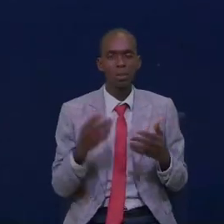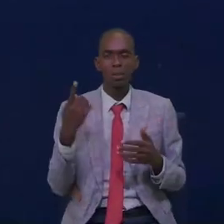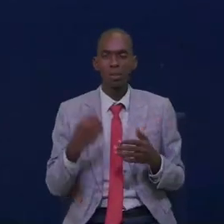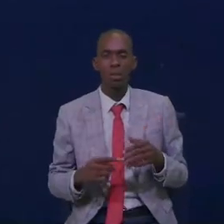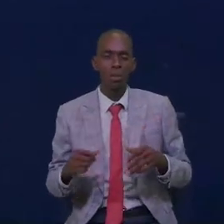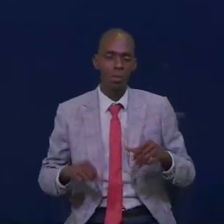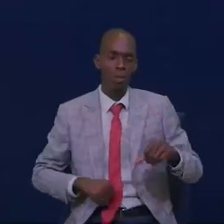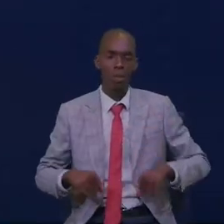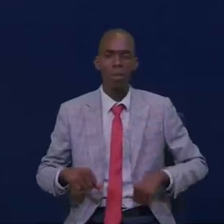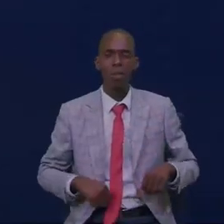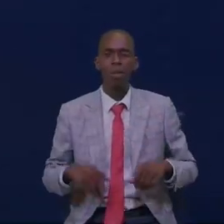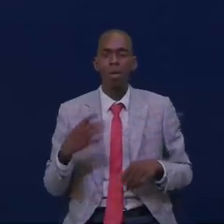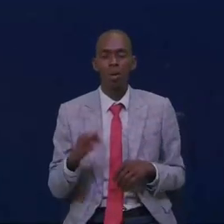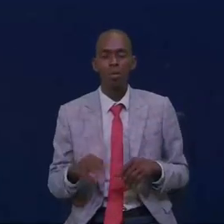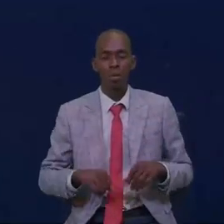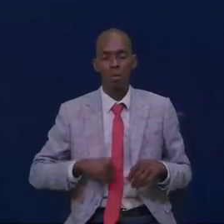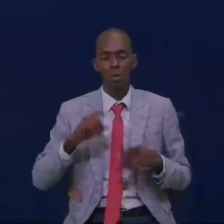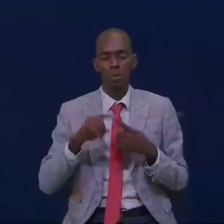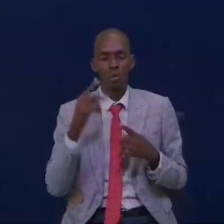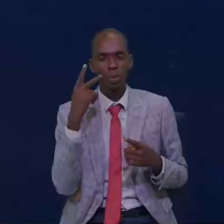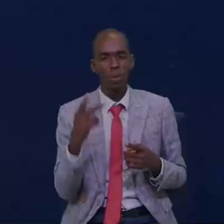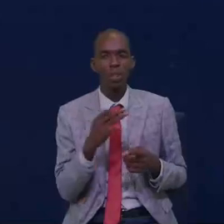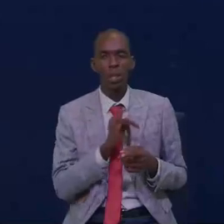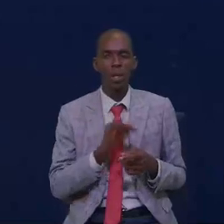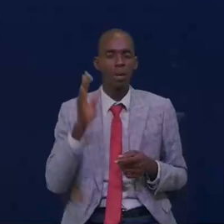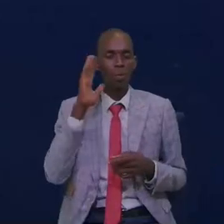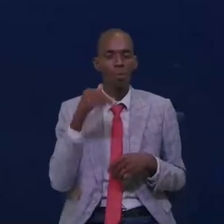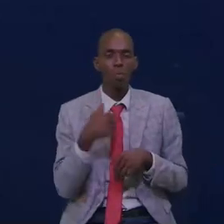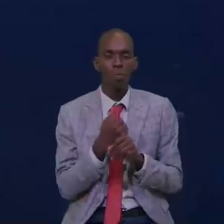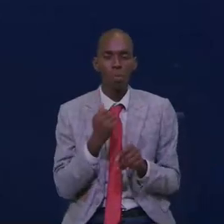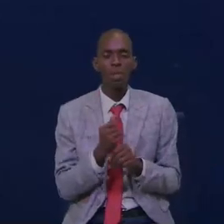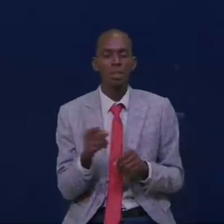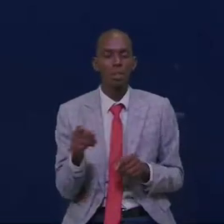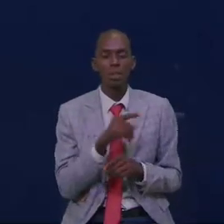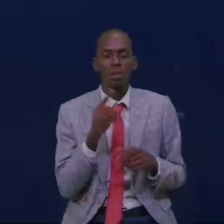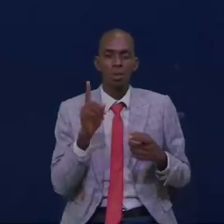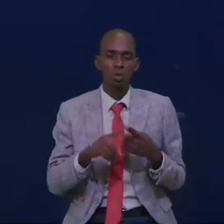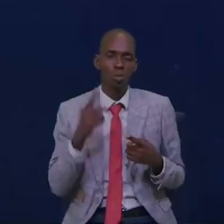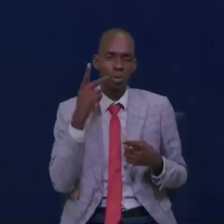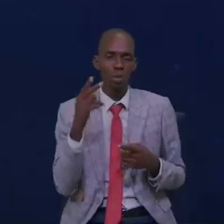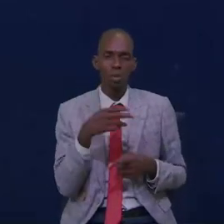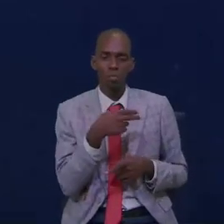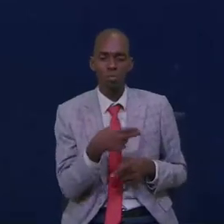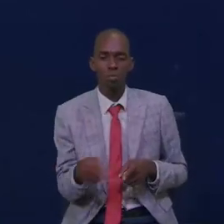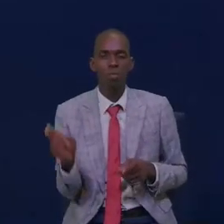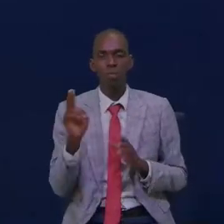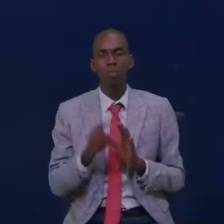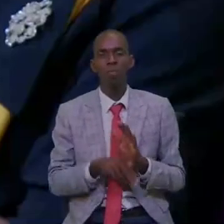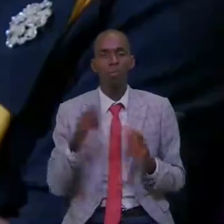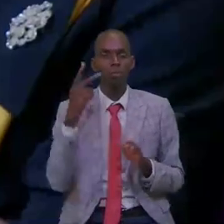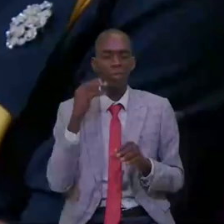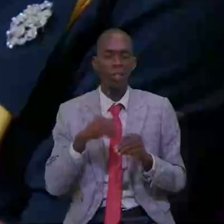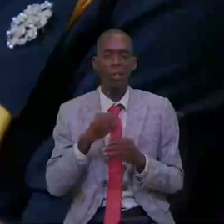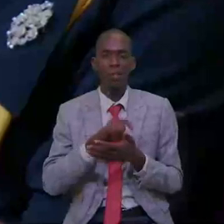et j'abattrai l'arrogance des tyrans. Ouais, le verset 12.